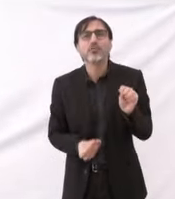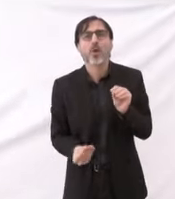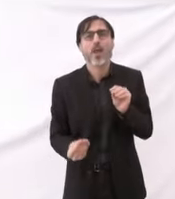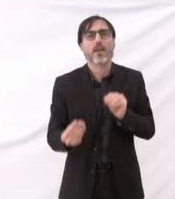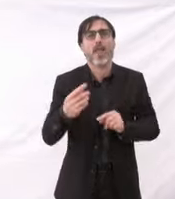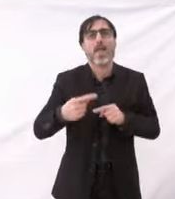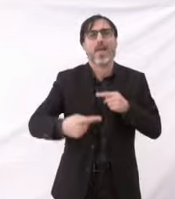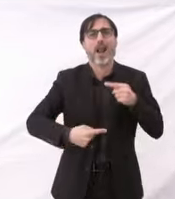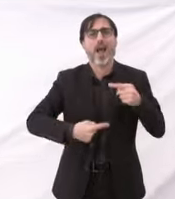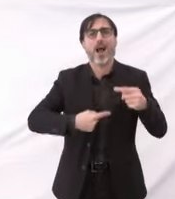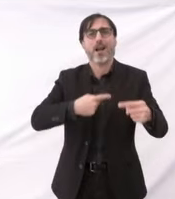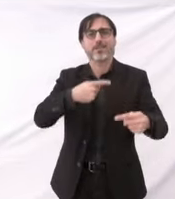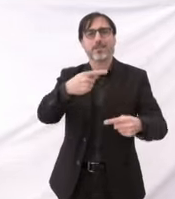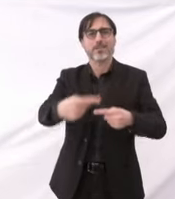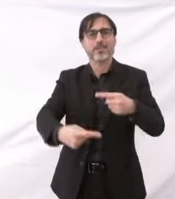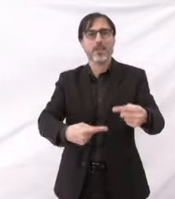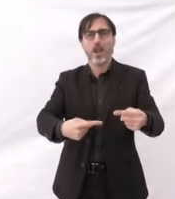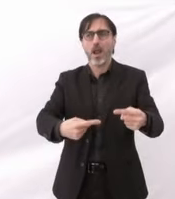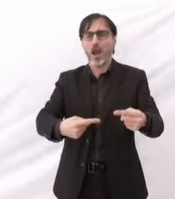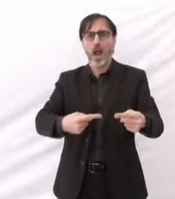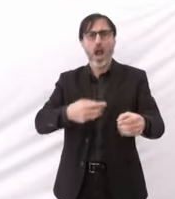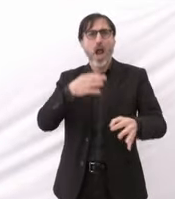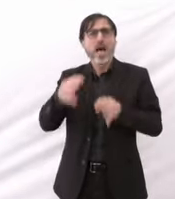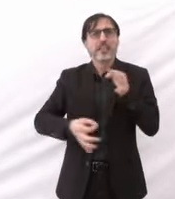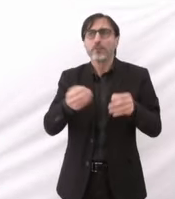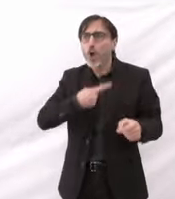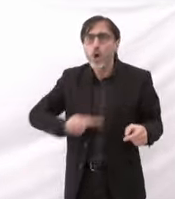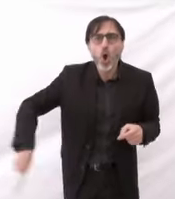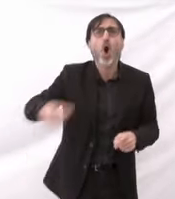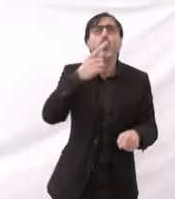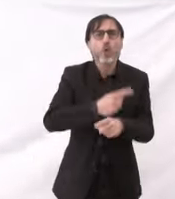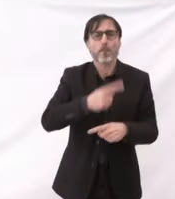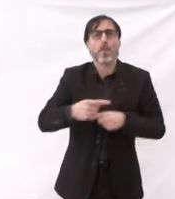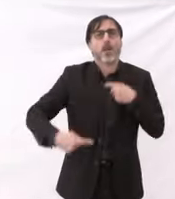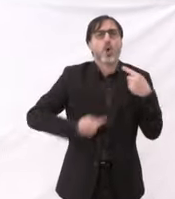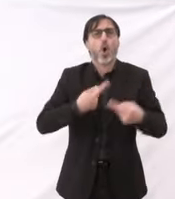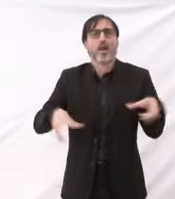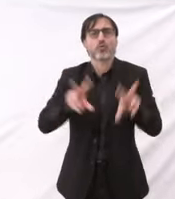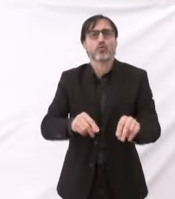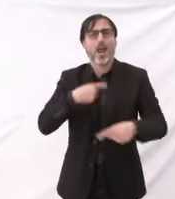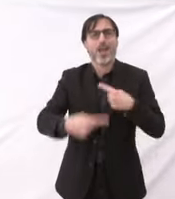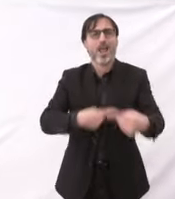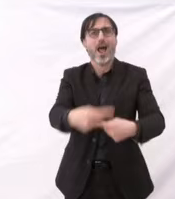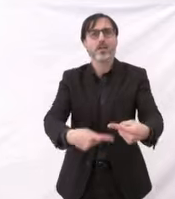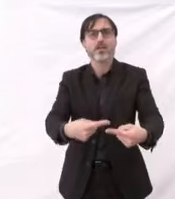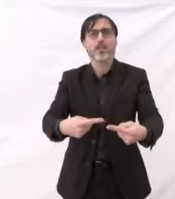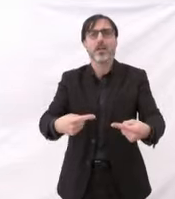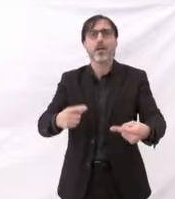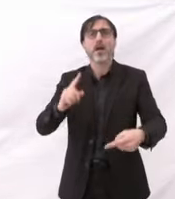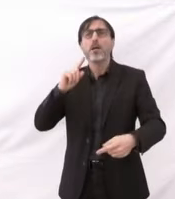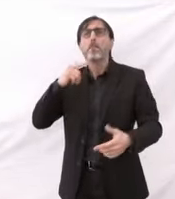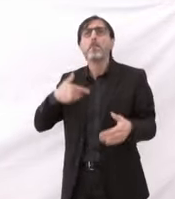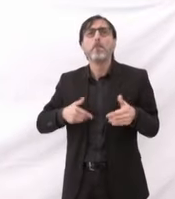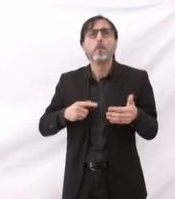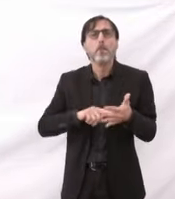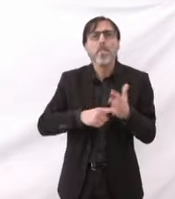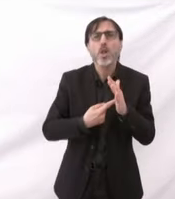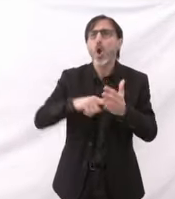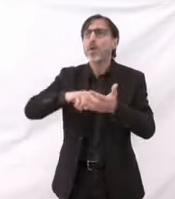rigenerarsi. Allora tocca a noi rigenerarci. Dove sono questi milioni di